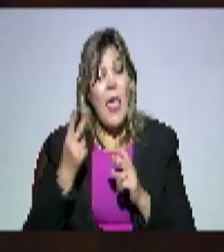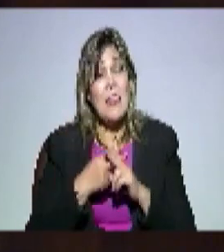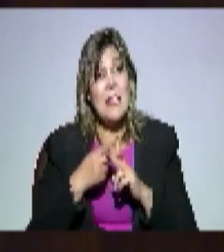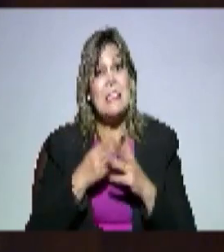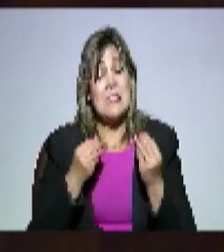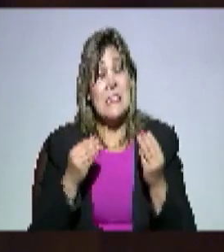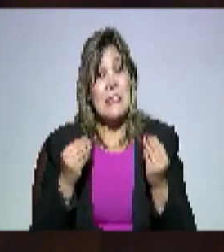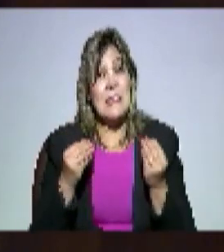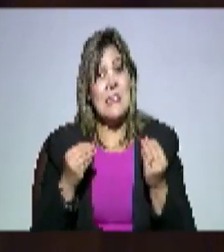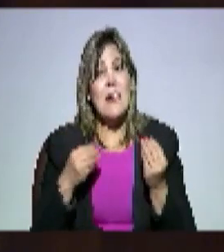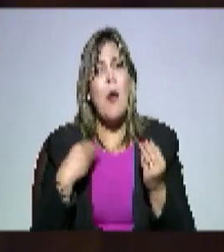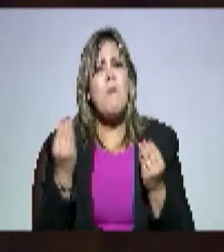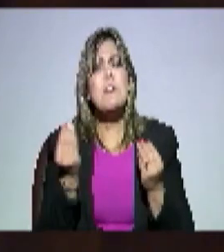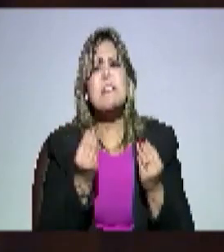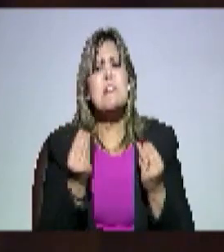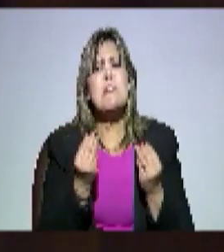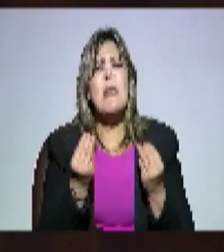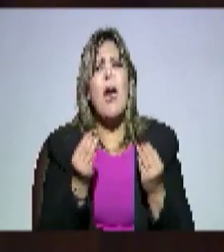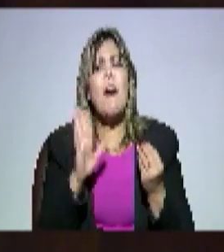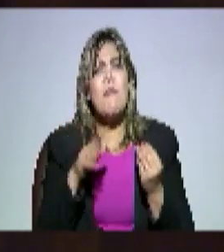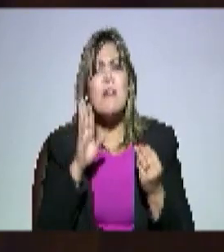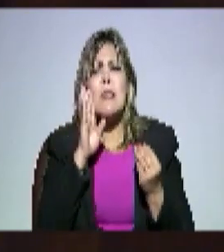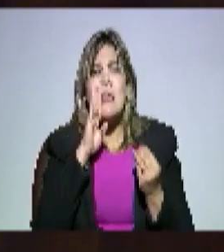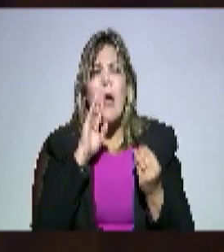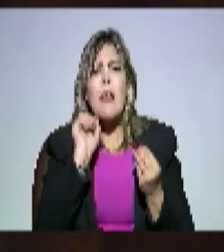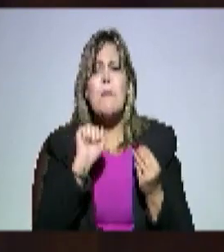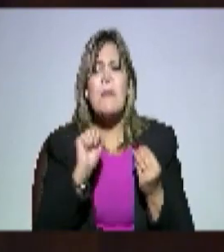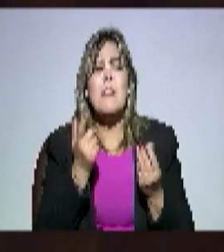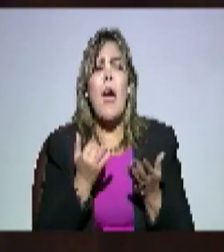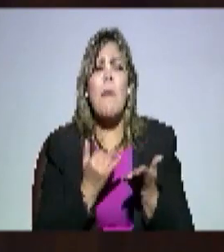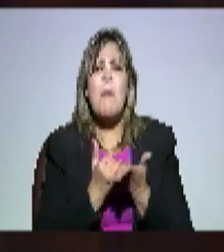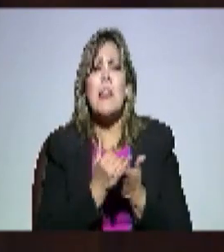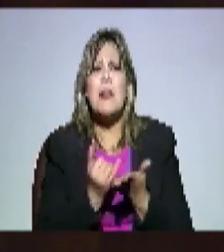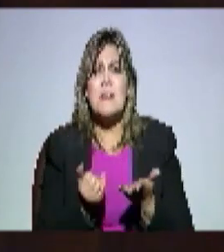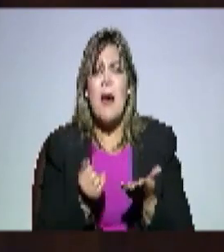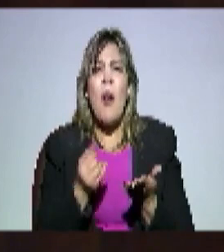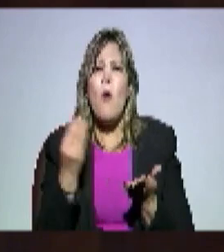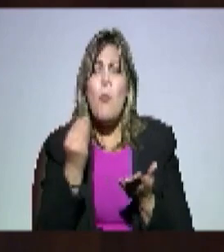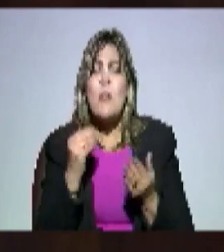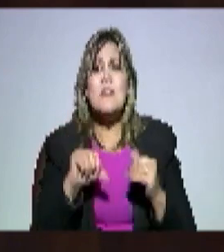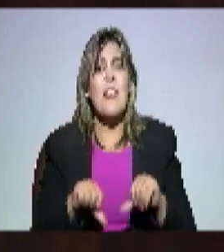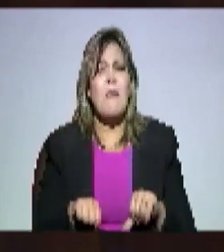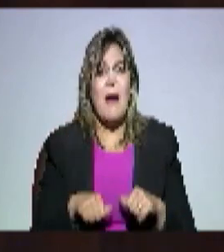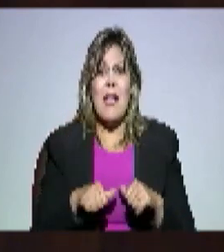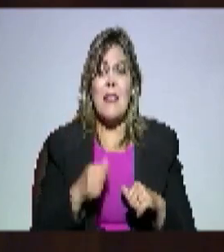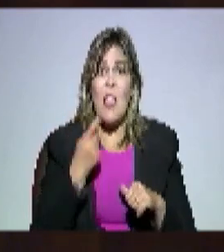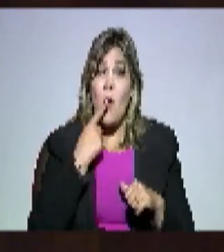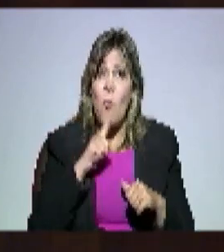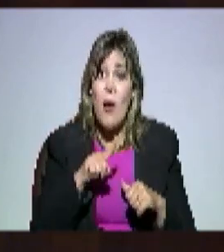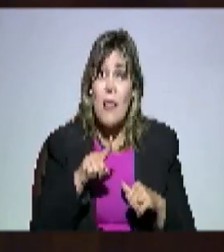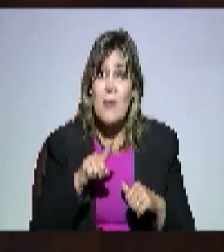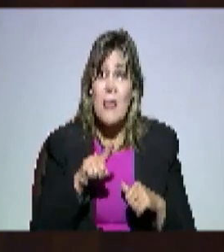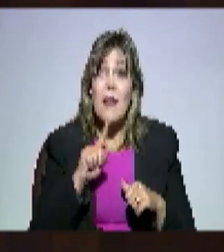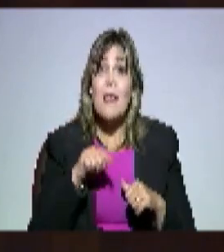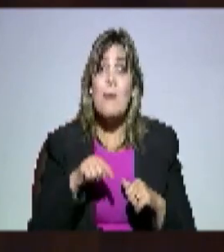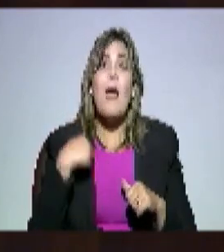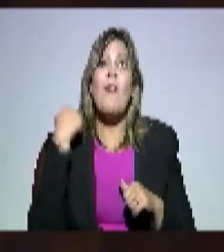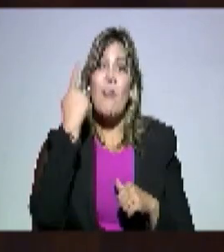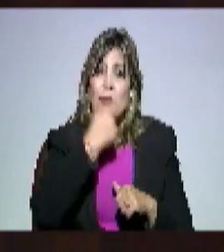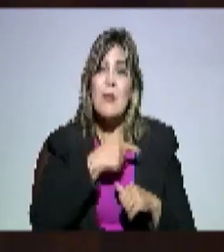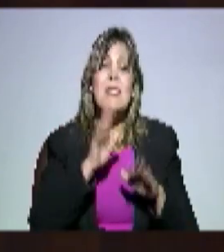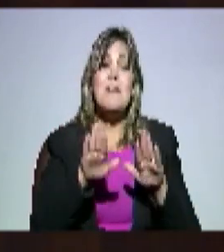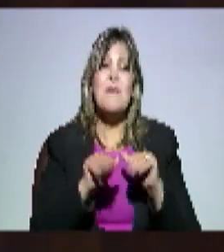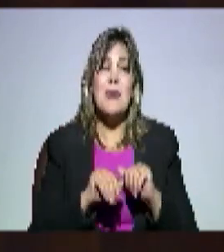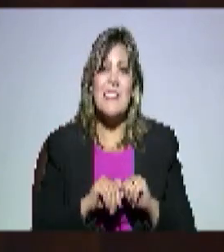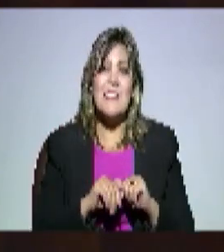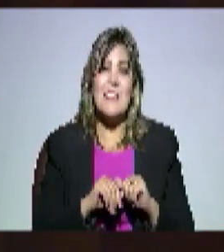كانت بسيطه في تعليمها وبسيطه في حياتها ومع ذلك صاروا قديسين